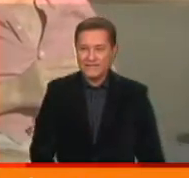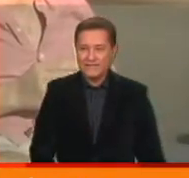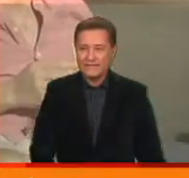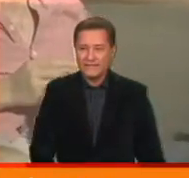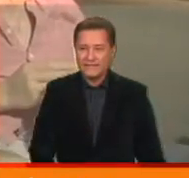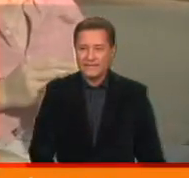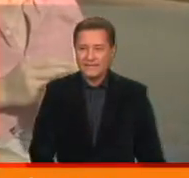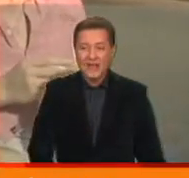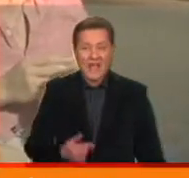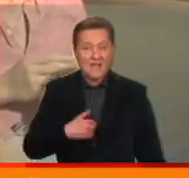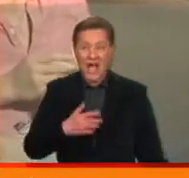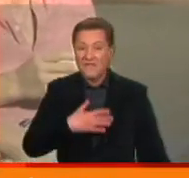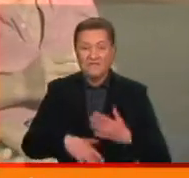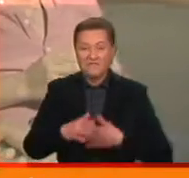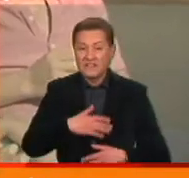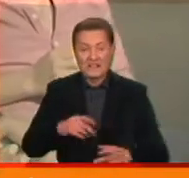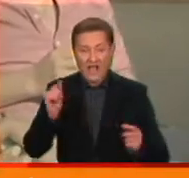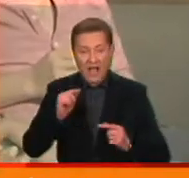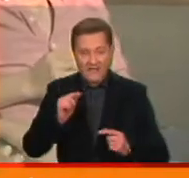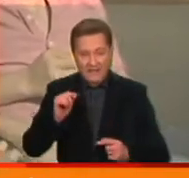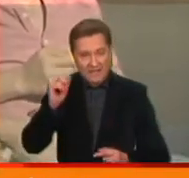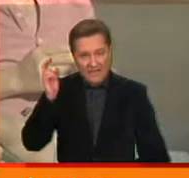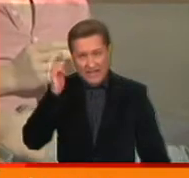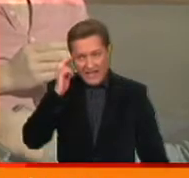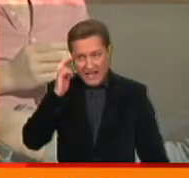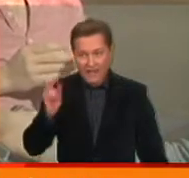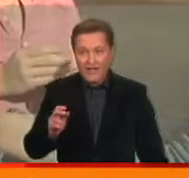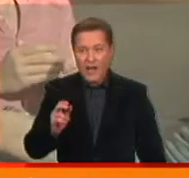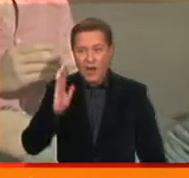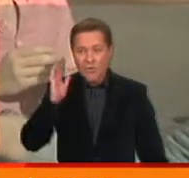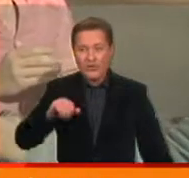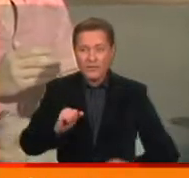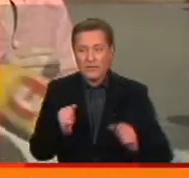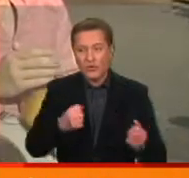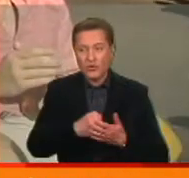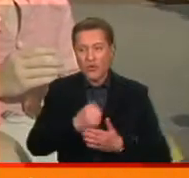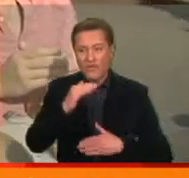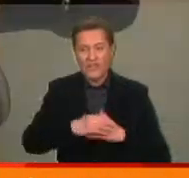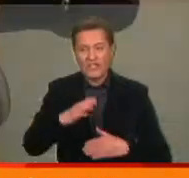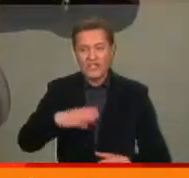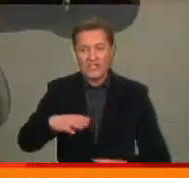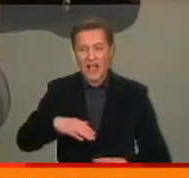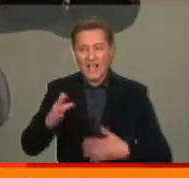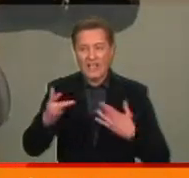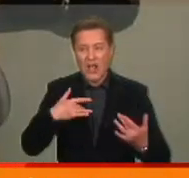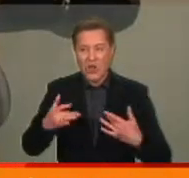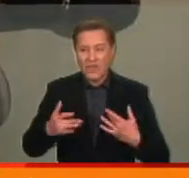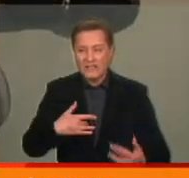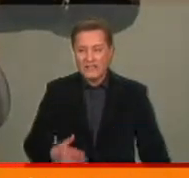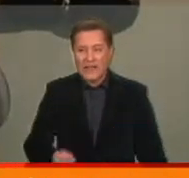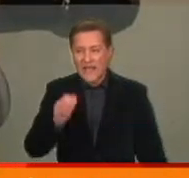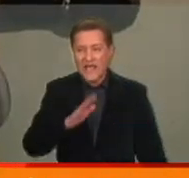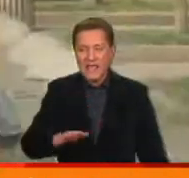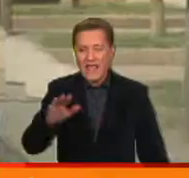Я від Києва в захваті. Євромістечко дуже класне. Будемо з друзями тут до вечора чекати на концерт.